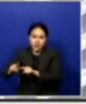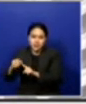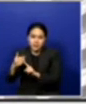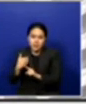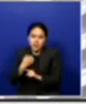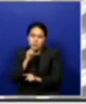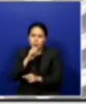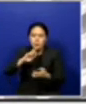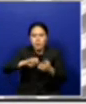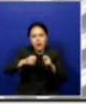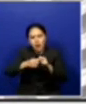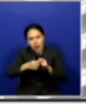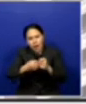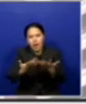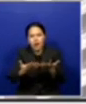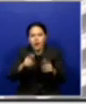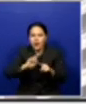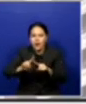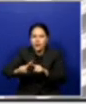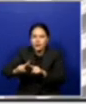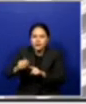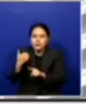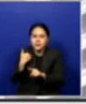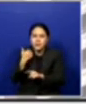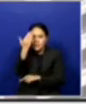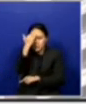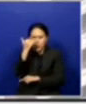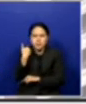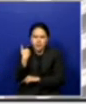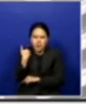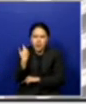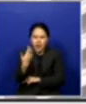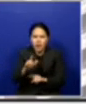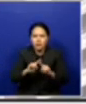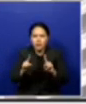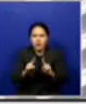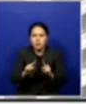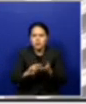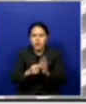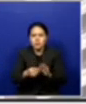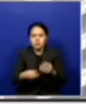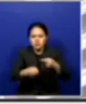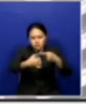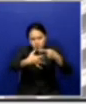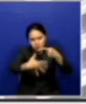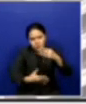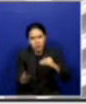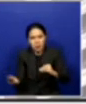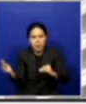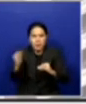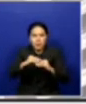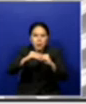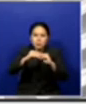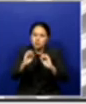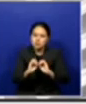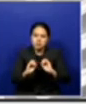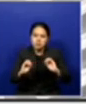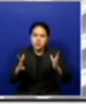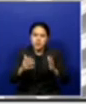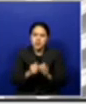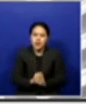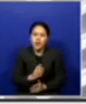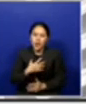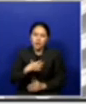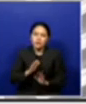ยามันเกิดแล้วทำไมท่านไม่เติมรายการมาให้เราเห็นให้ชัดๆครับอันนี้ต้องฝากกรรมาธิการไปไล่เลยครับไปดูเลยนะ